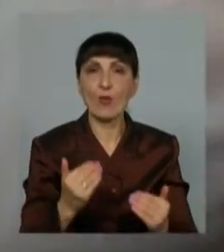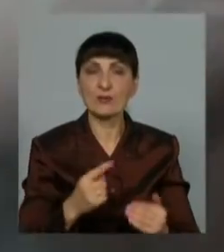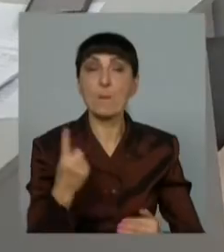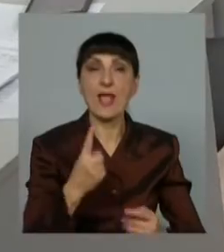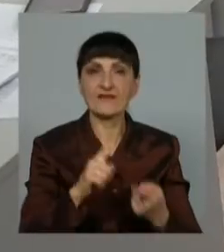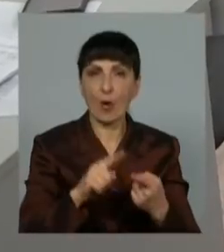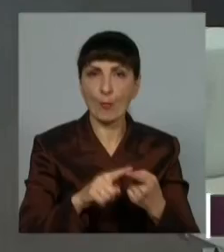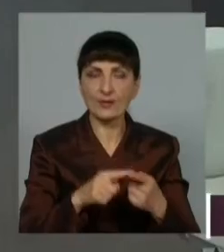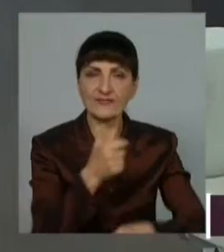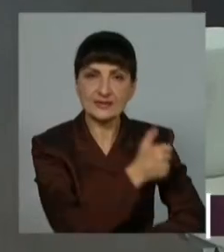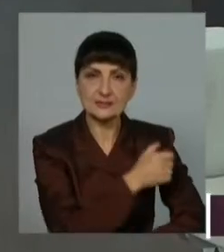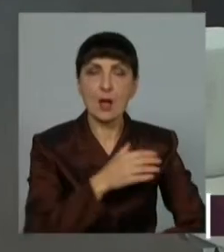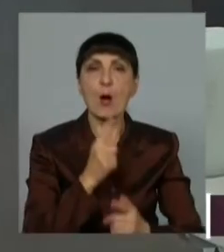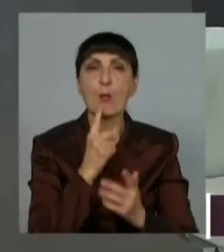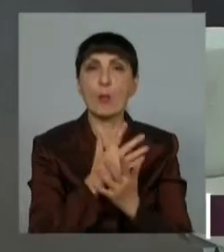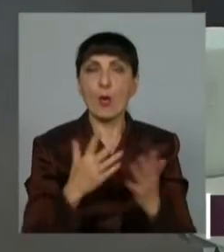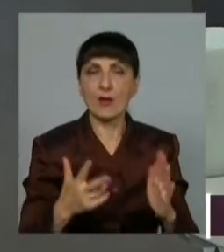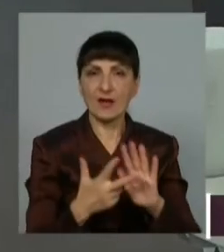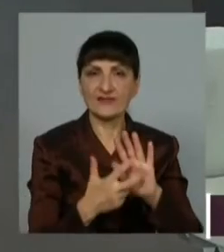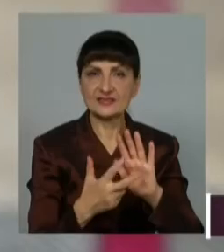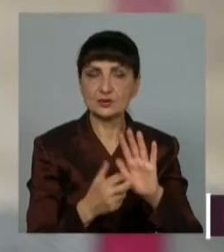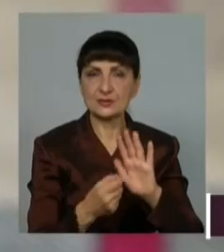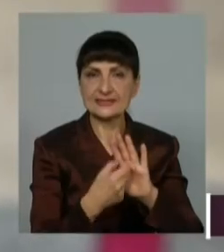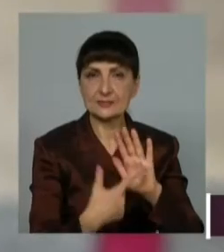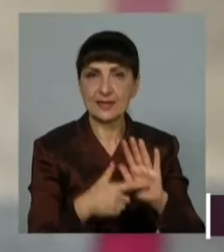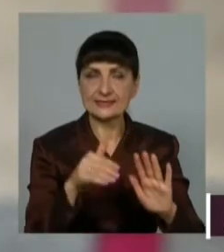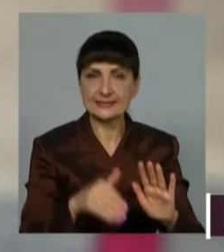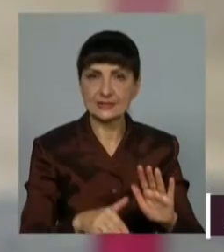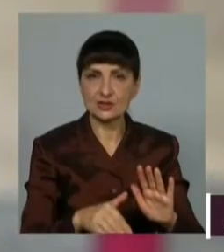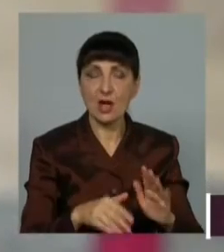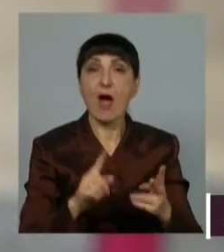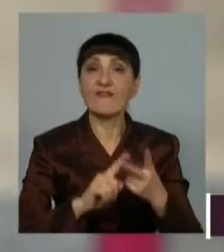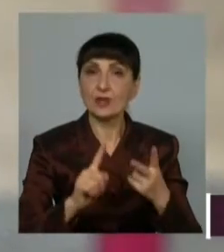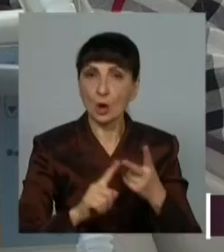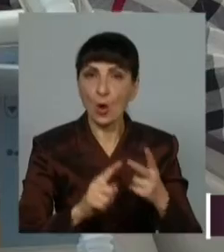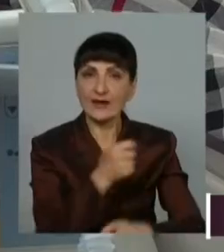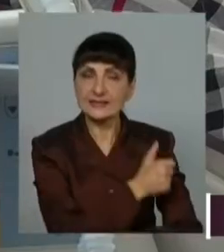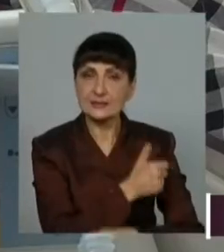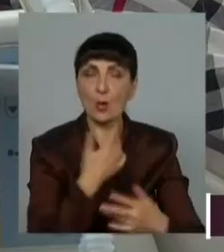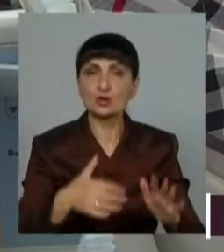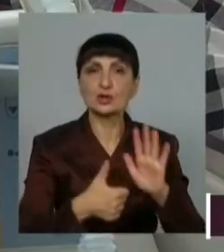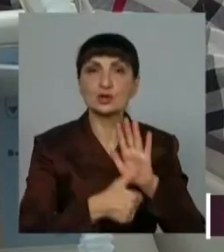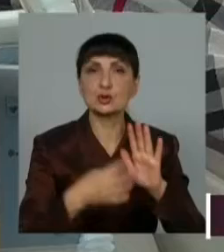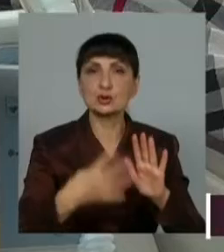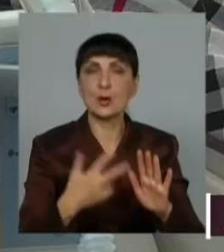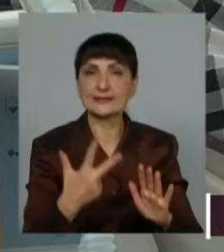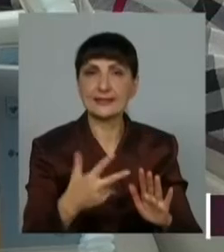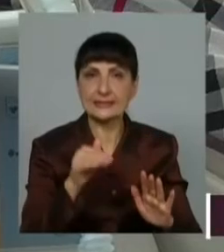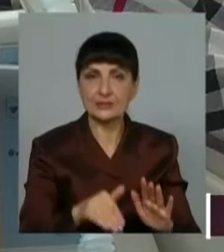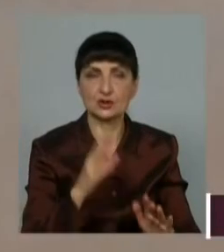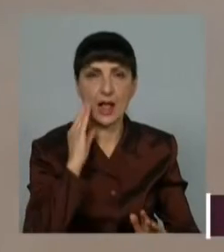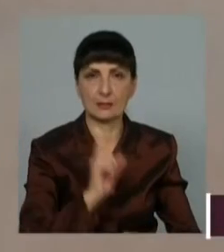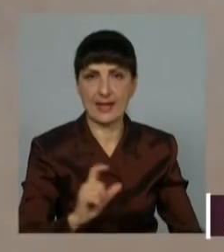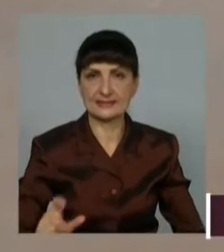первым компонентом вакцинированы более 817 тысяч, а вторым компонентом более 643 тысяч